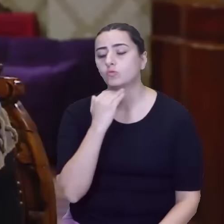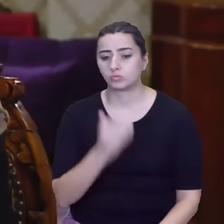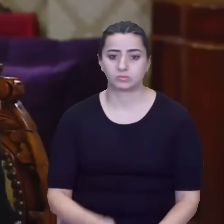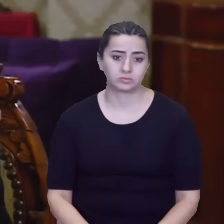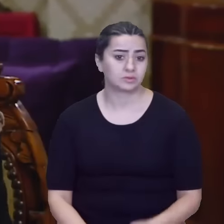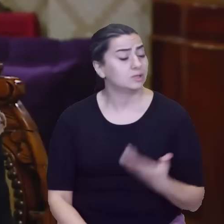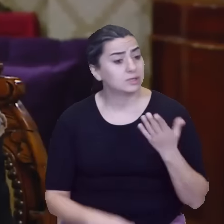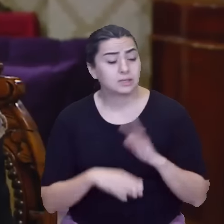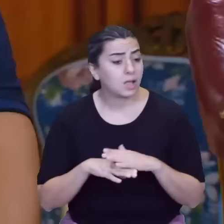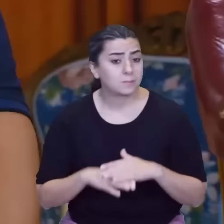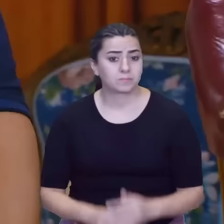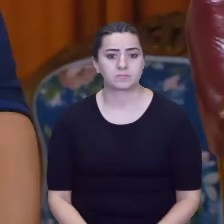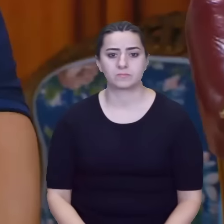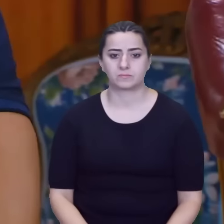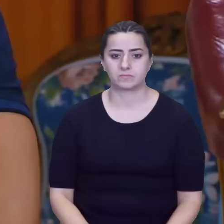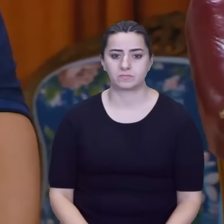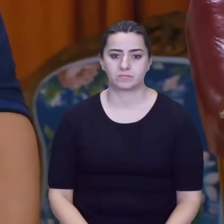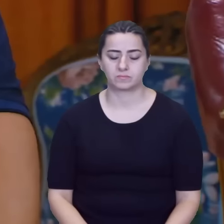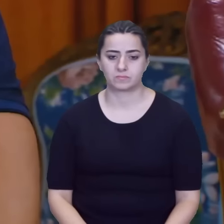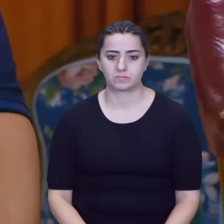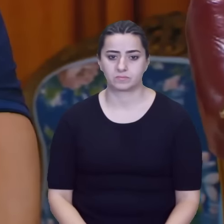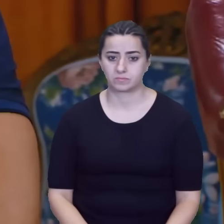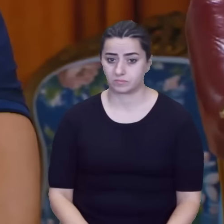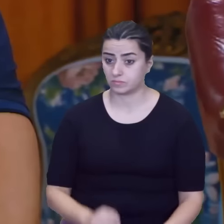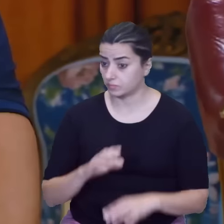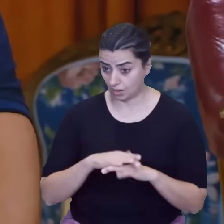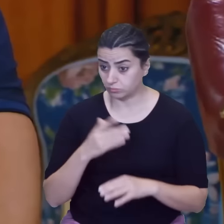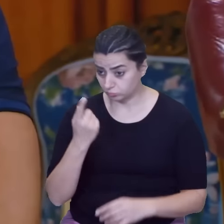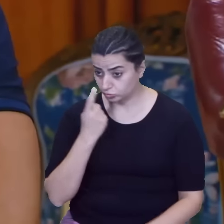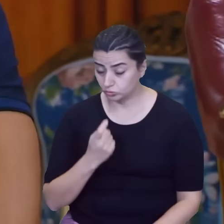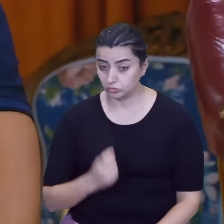ya. E ne yapabilirim Ahmet? Ne yapabilirim diye soruyorsun.